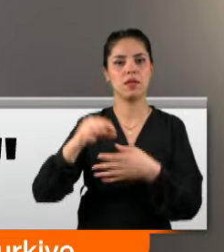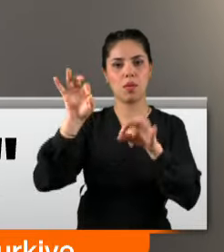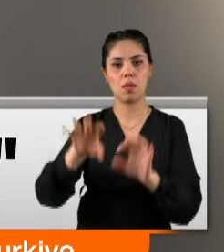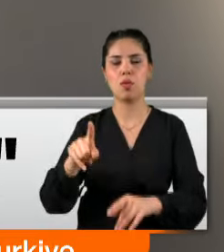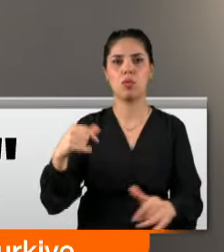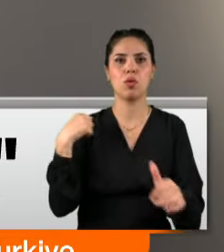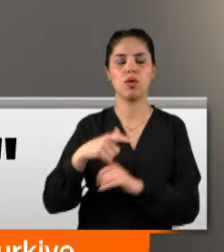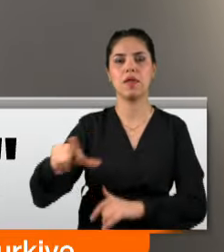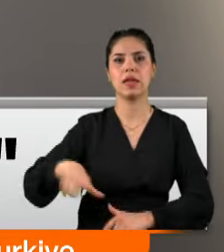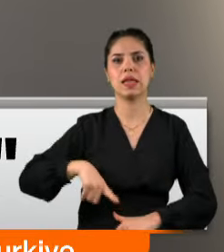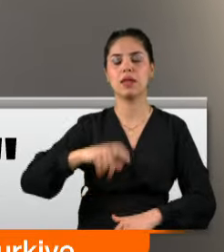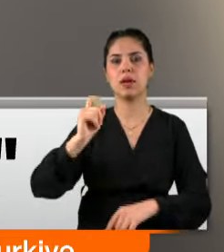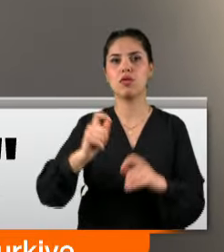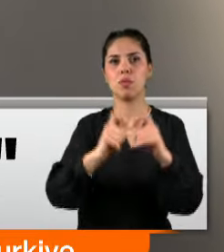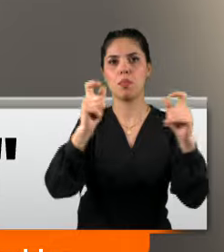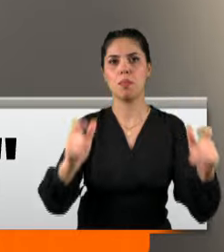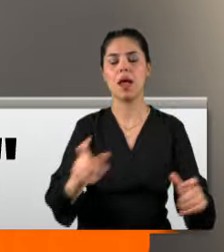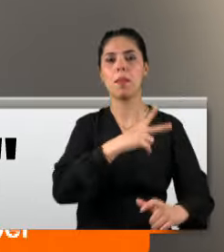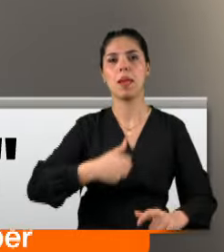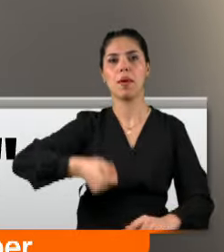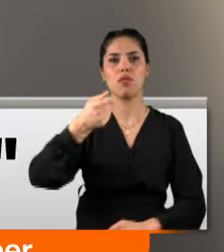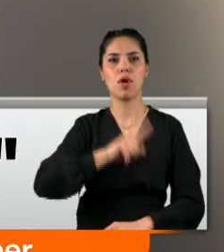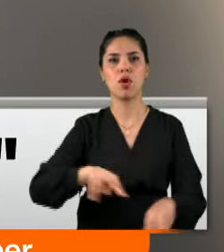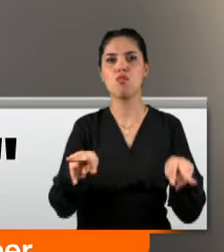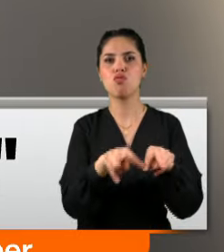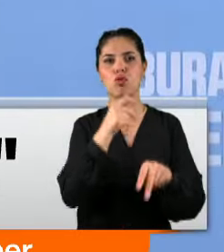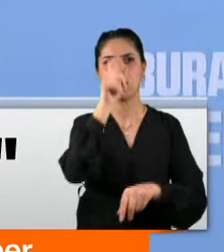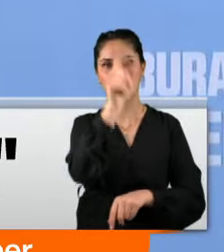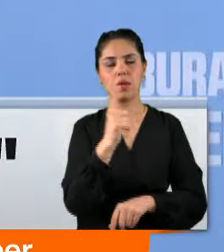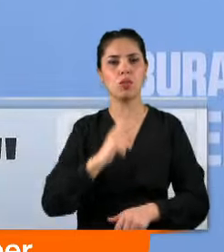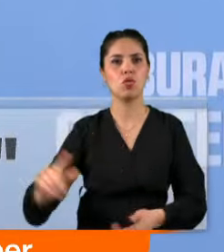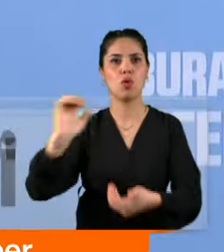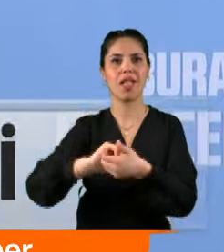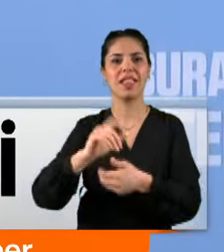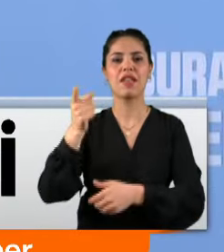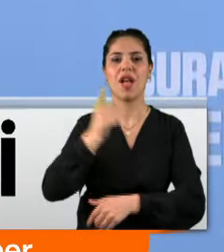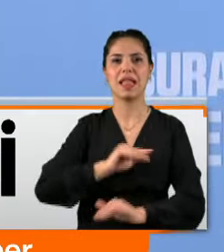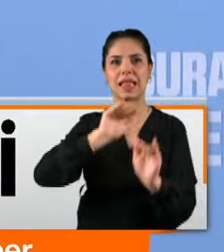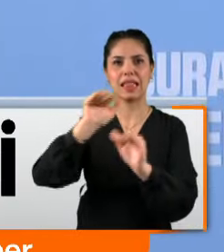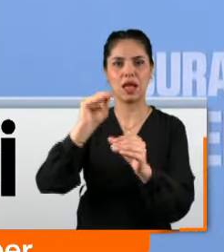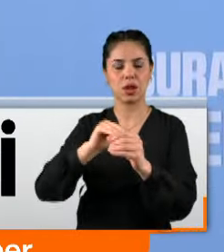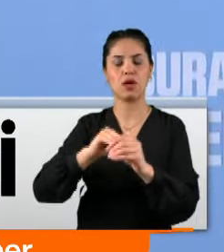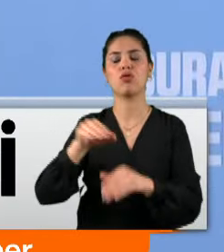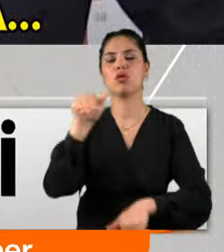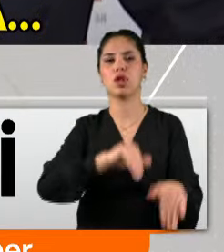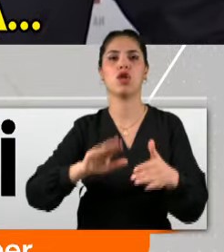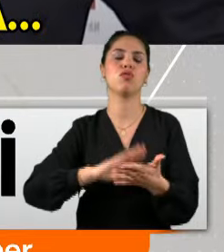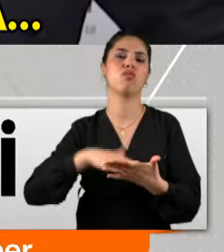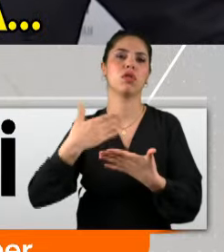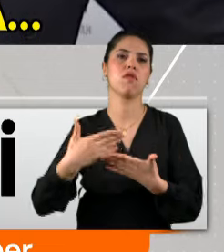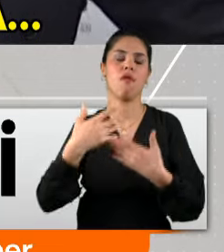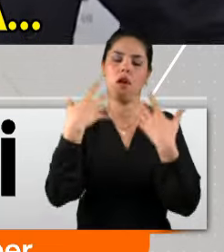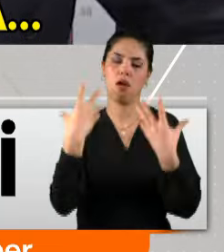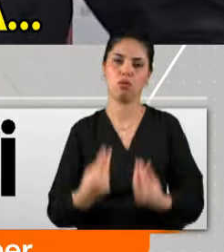de İzmir Bergama'nın belediye başkan adayı Mutlu Metin, Cumhur İttifakı adayını desteklemek için seçimden çekildi.